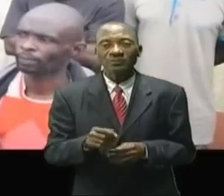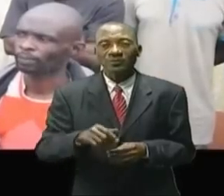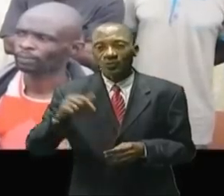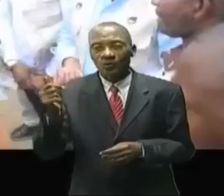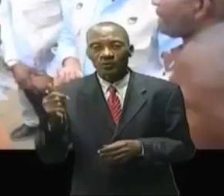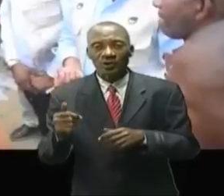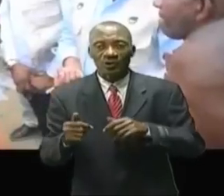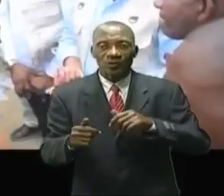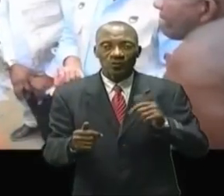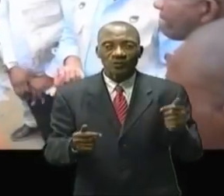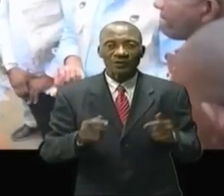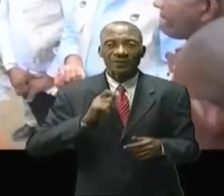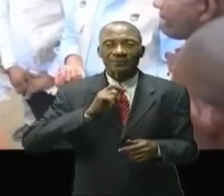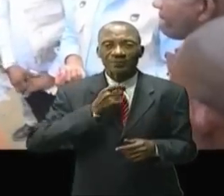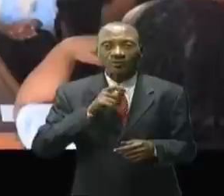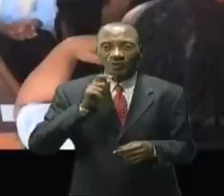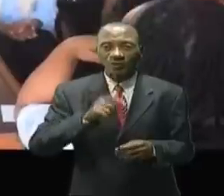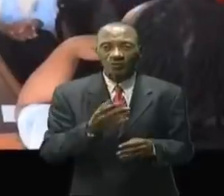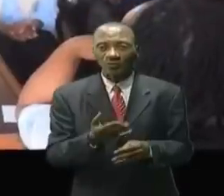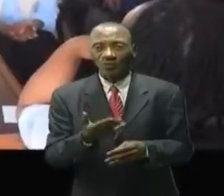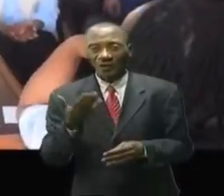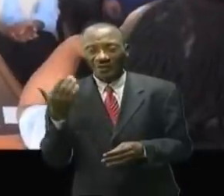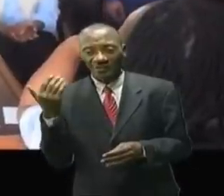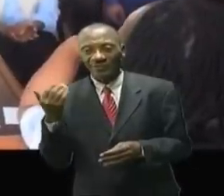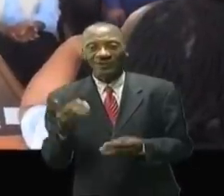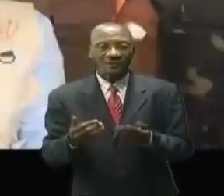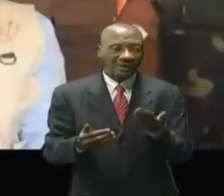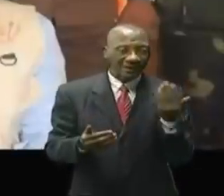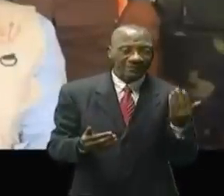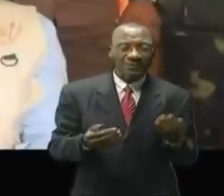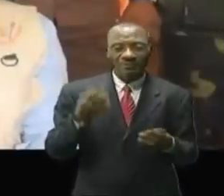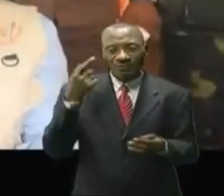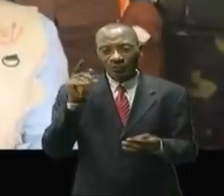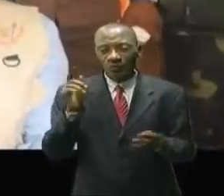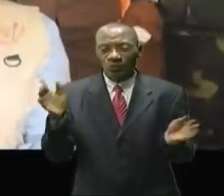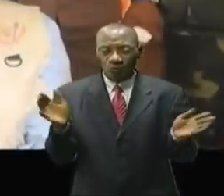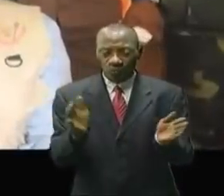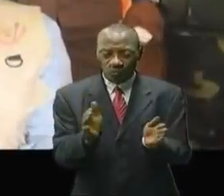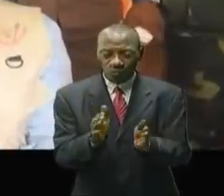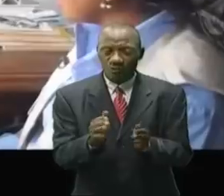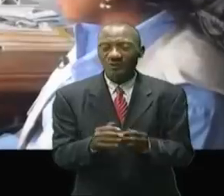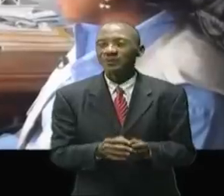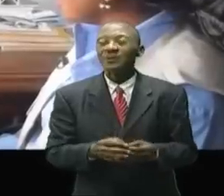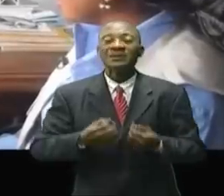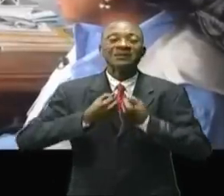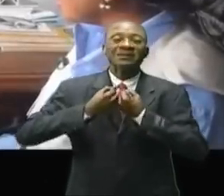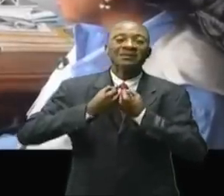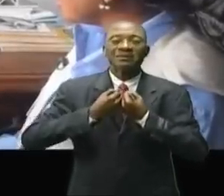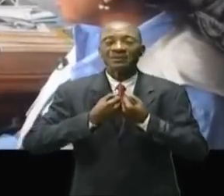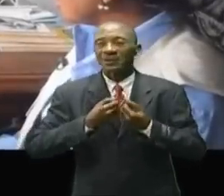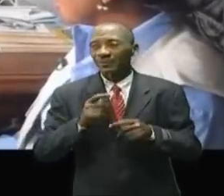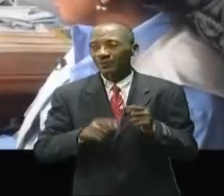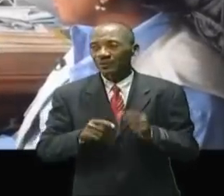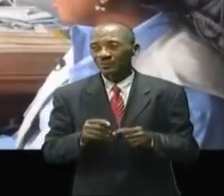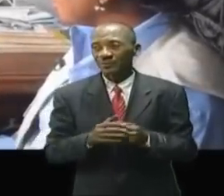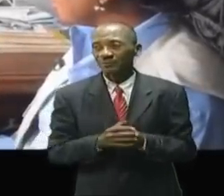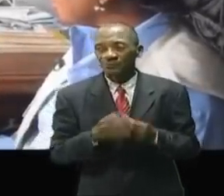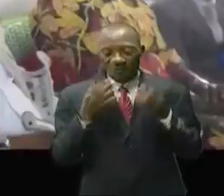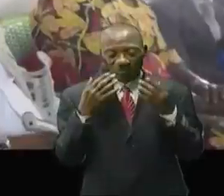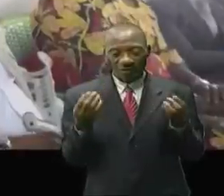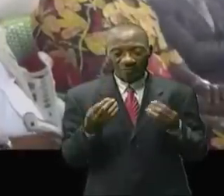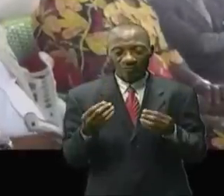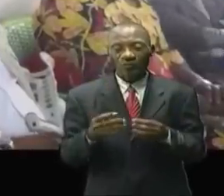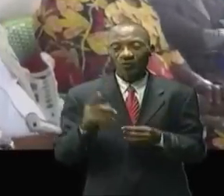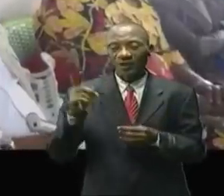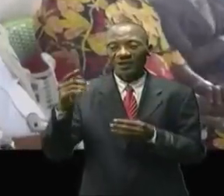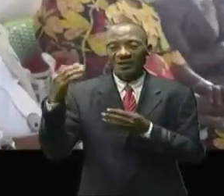cette opération de libération, la Commission nationale des droits de l'homme affirme avoir accompli sa mission, celle de la promotion et la protection des